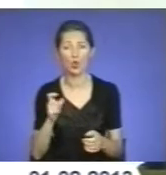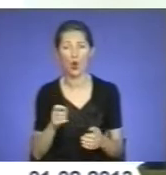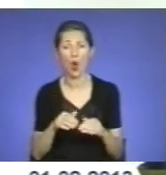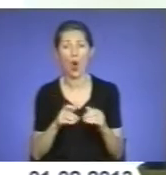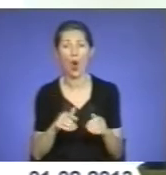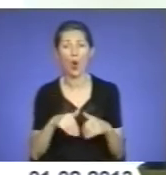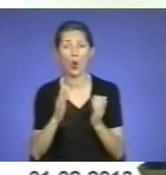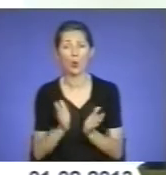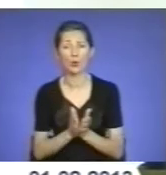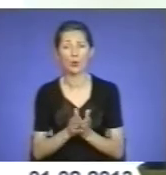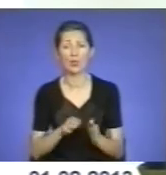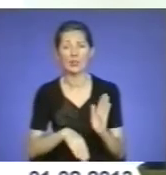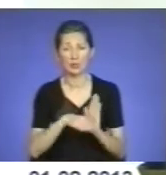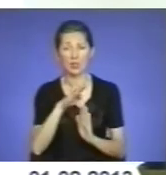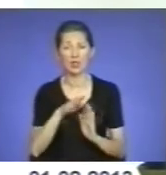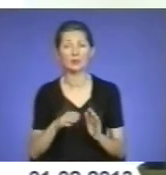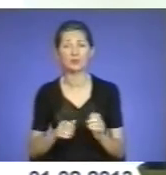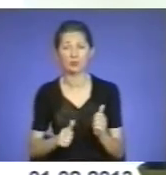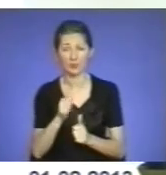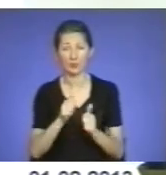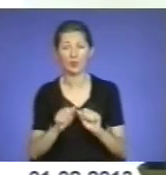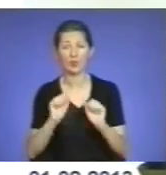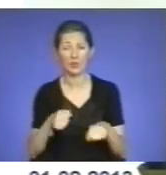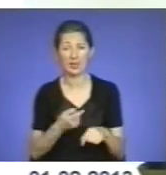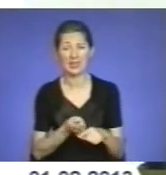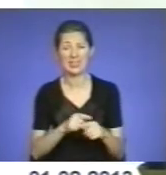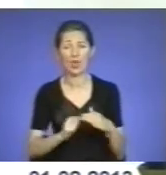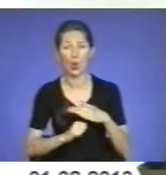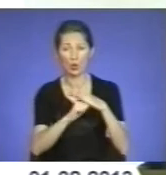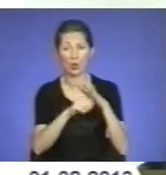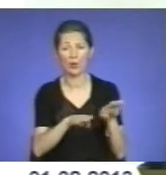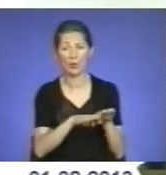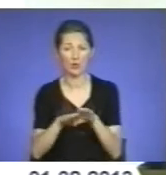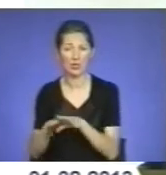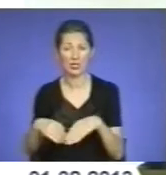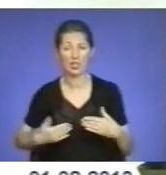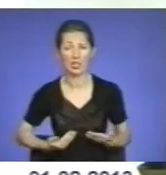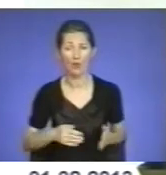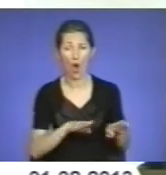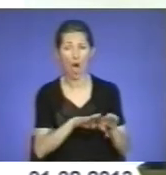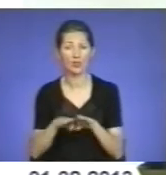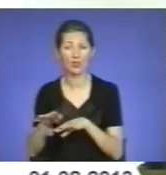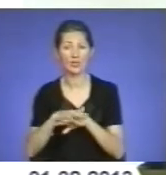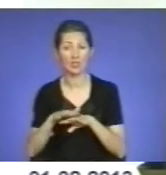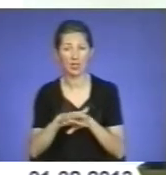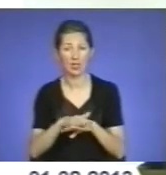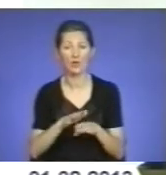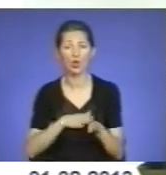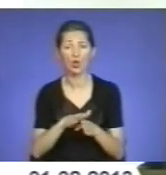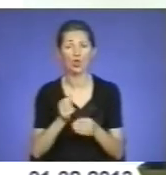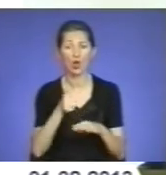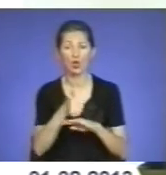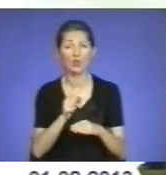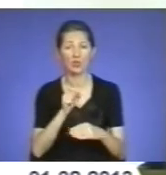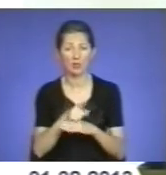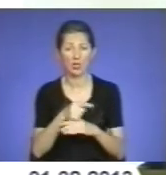його конкурентоздатності та на цій основі підвищення життєвого рівня населення регіону. Виконуючи основні завдання, визначені